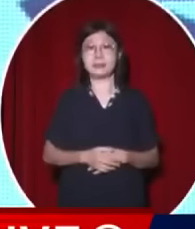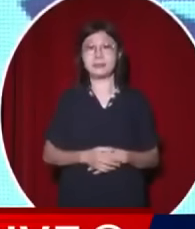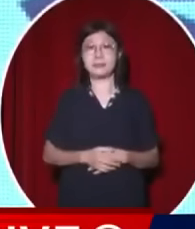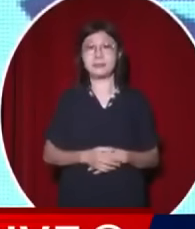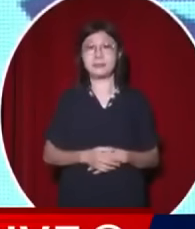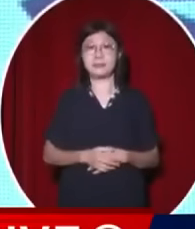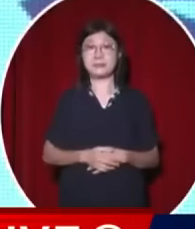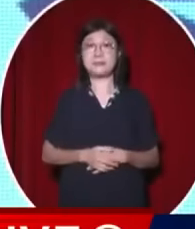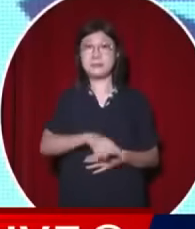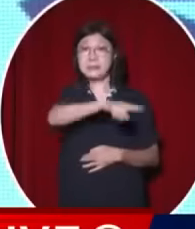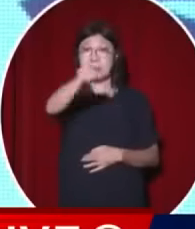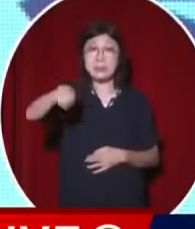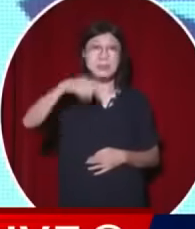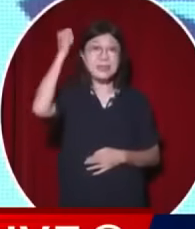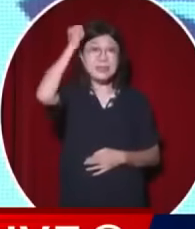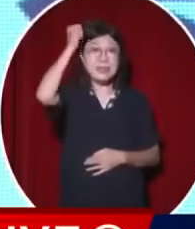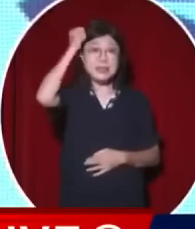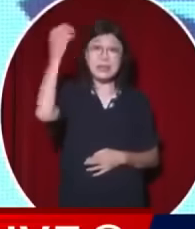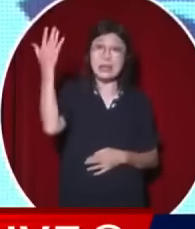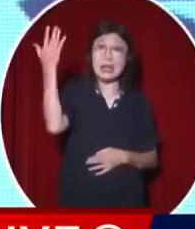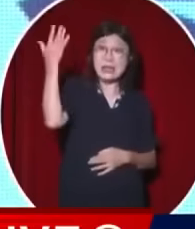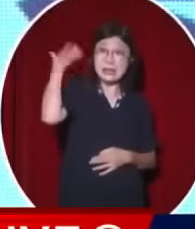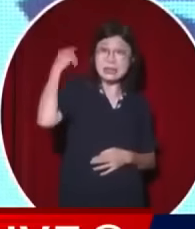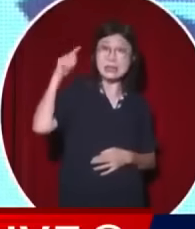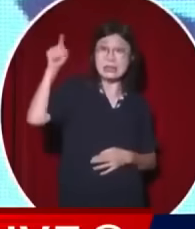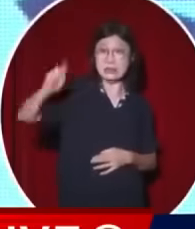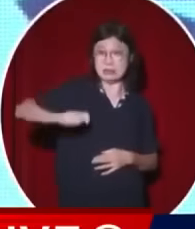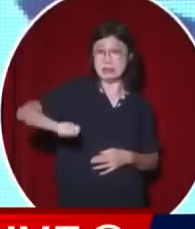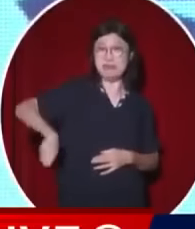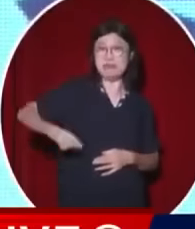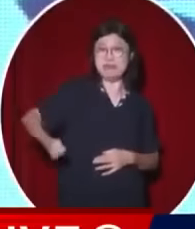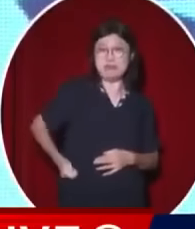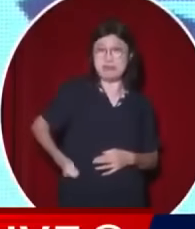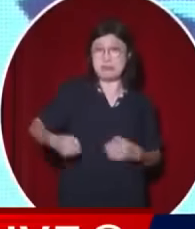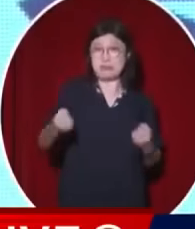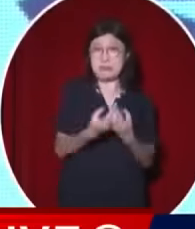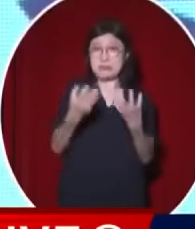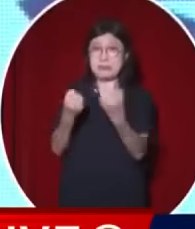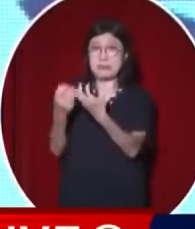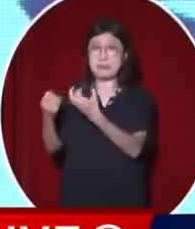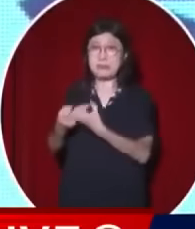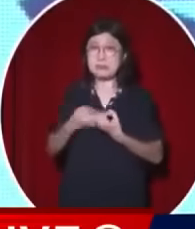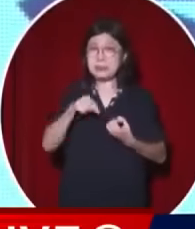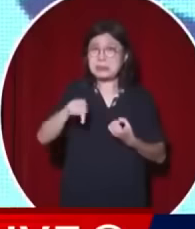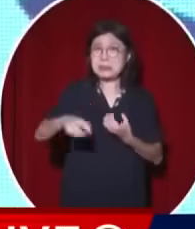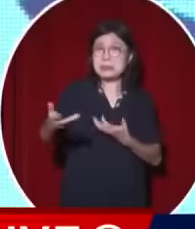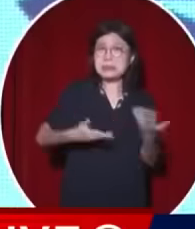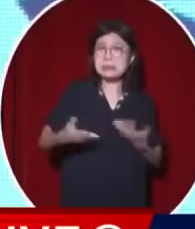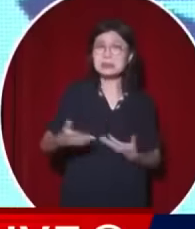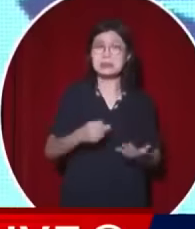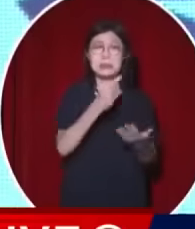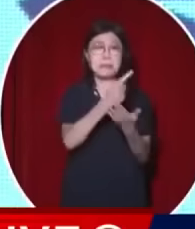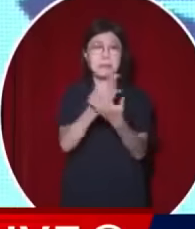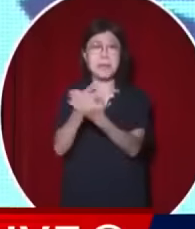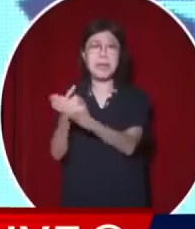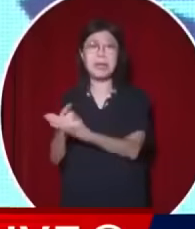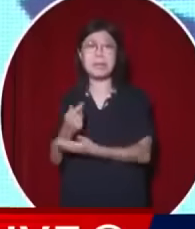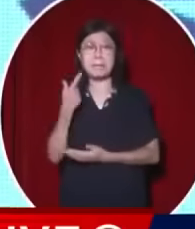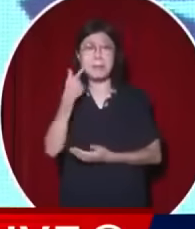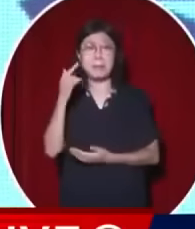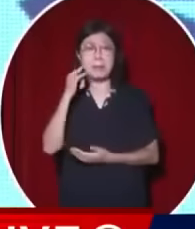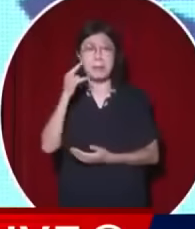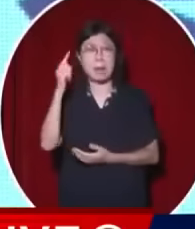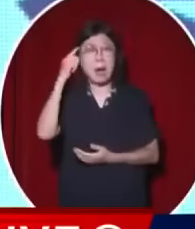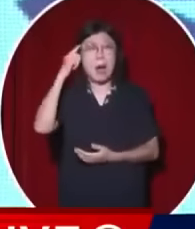我们都还记得之前柬埔寨的事件，那绝对是每一个做父母亲的梦